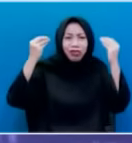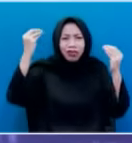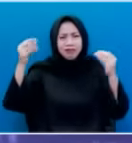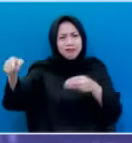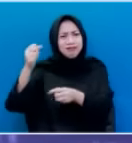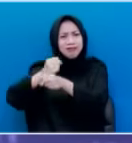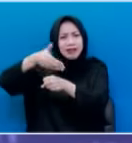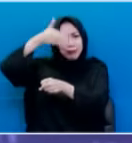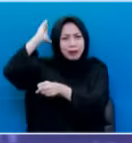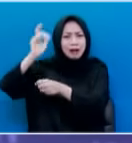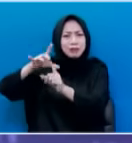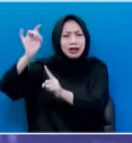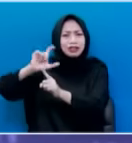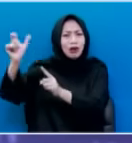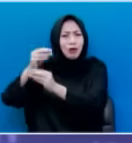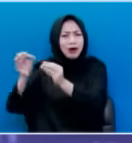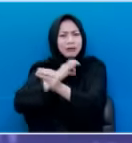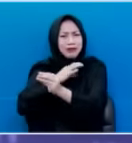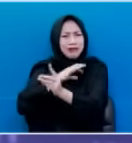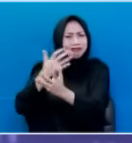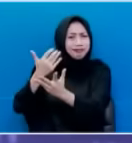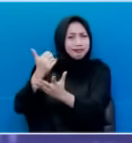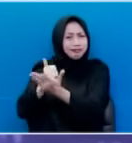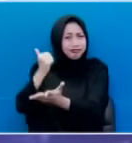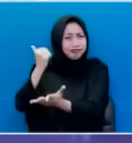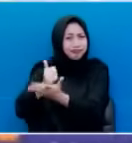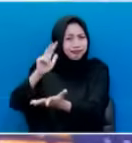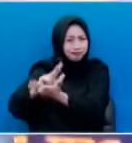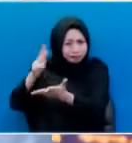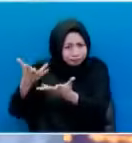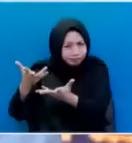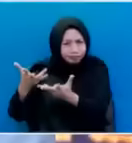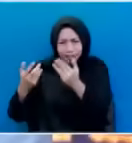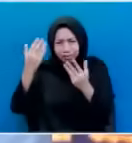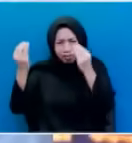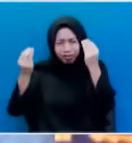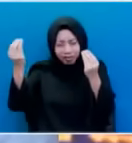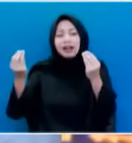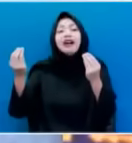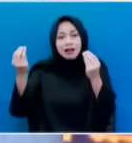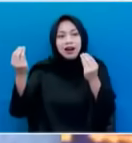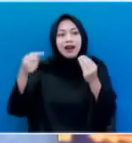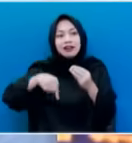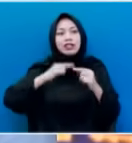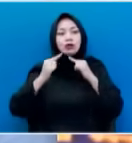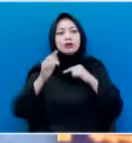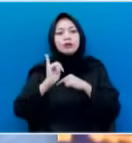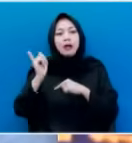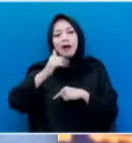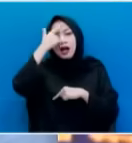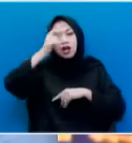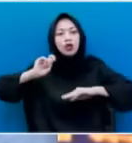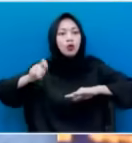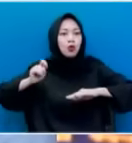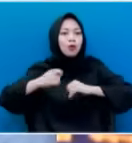Raka sebagai bacawapres. Kita akan bahas bersama dengan Bivitri Susanti, pakar hukum tata negara sekaligus dosen STHI